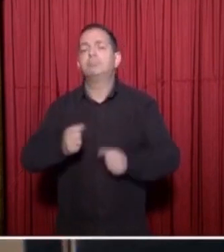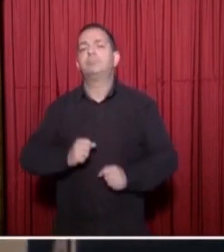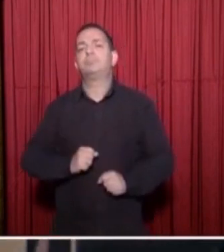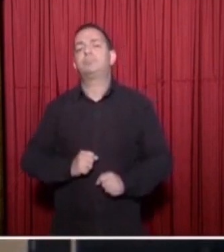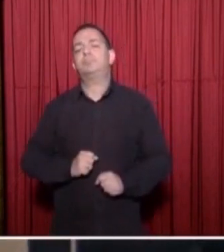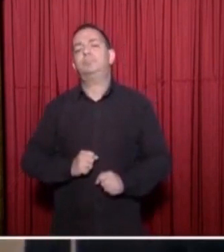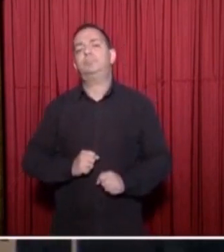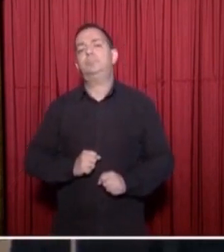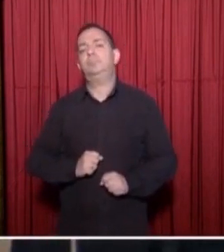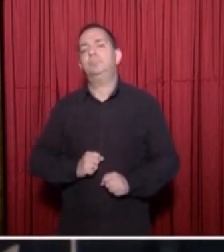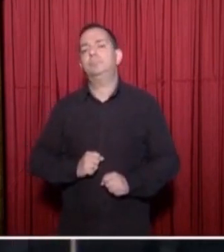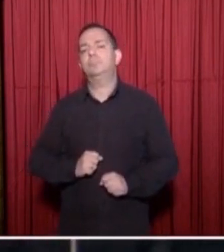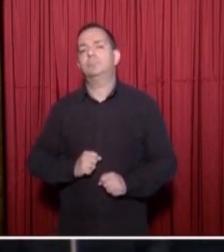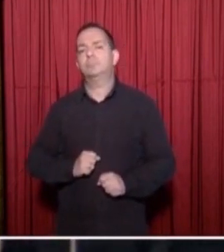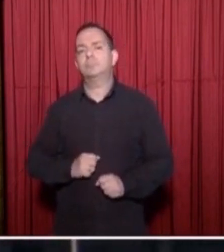κατεύθυνον. Η